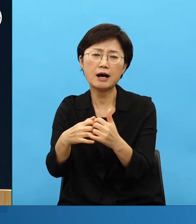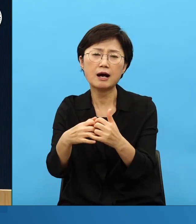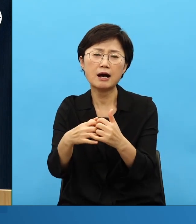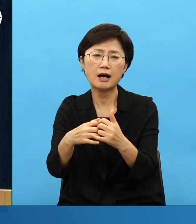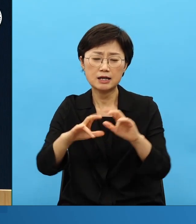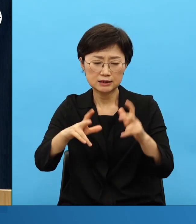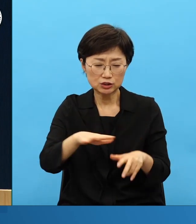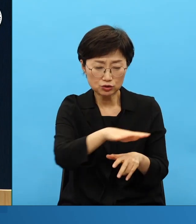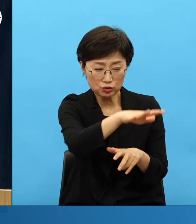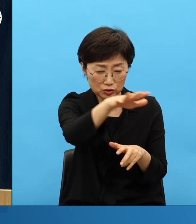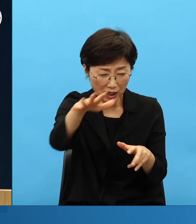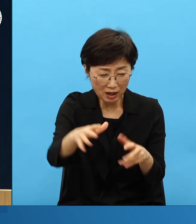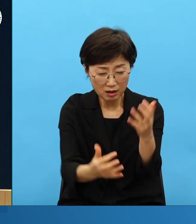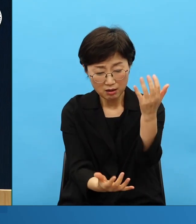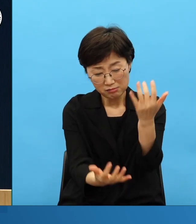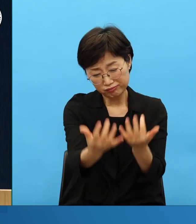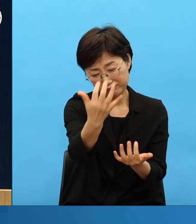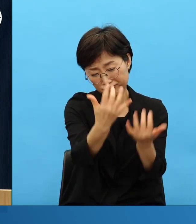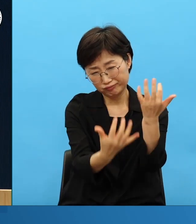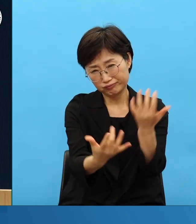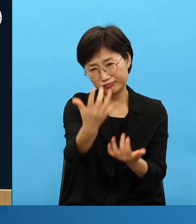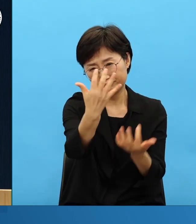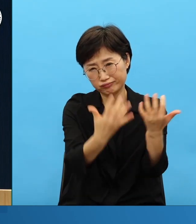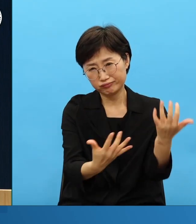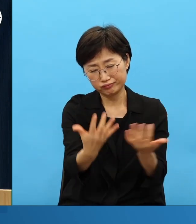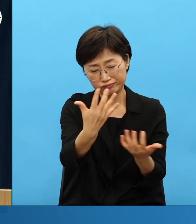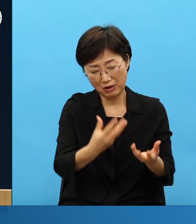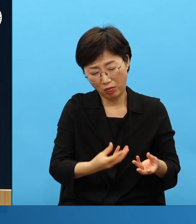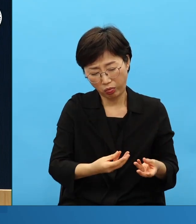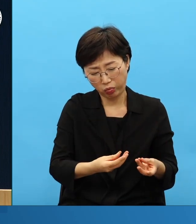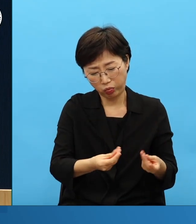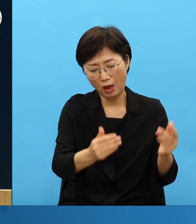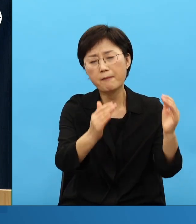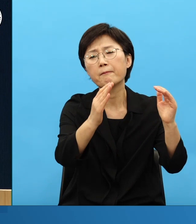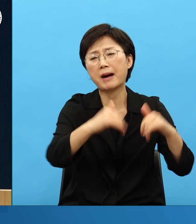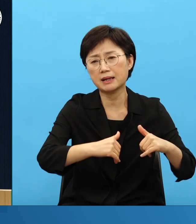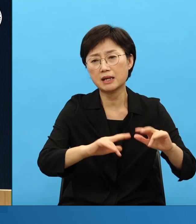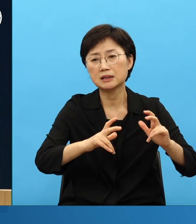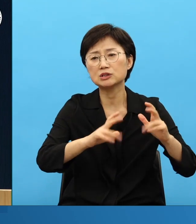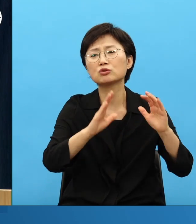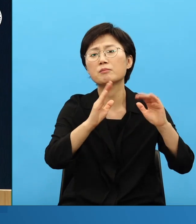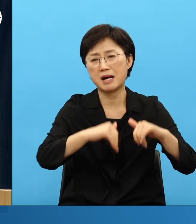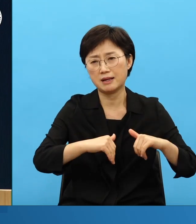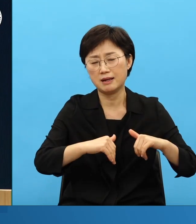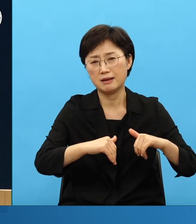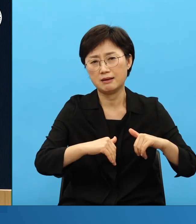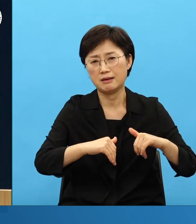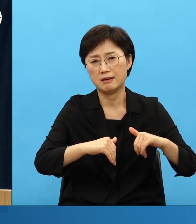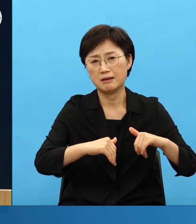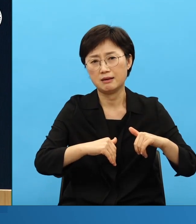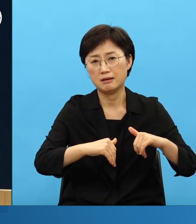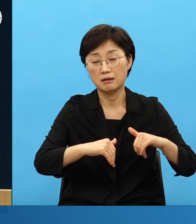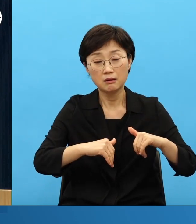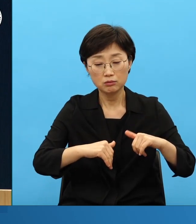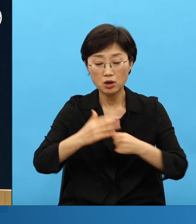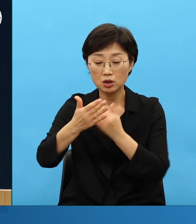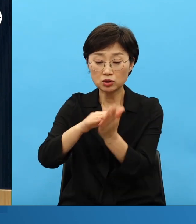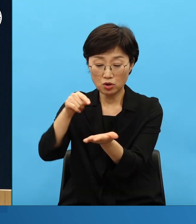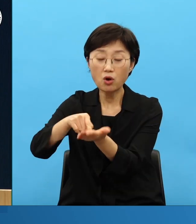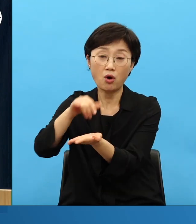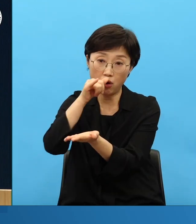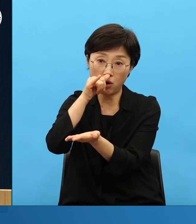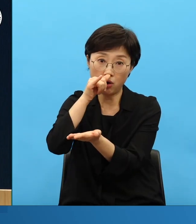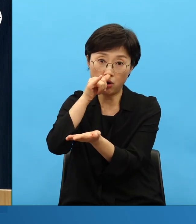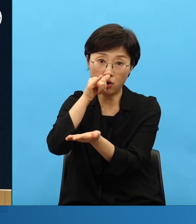될까요? 성경에는 된다고 돼 있습니다. Will this earth be filled with fire and flames? That's the Bible prophesies that it will be so. 성경 그렇게 예언하고 있어요. That's what the Bible tells